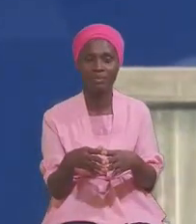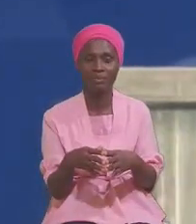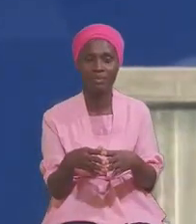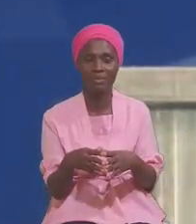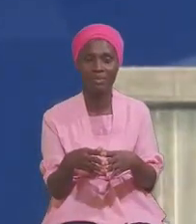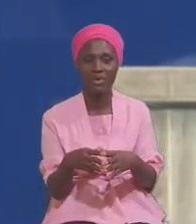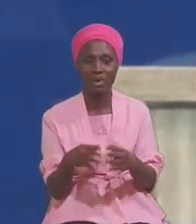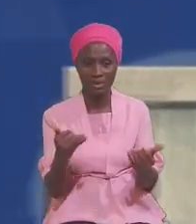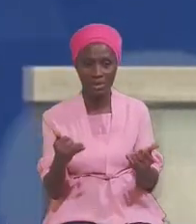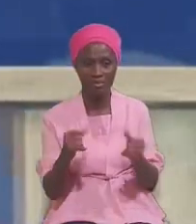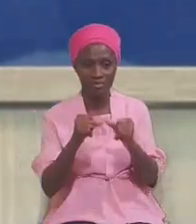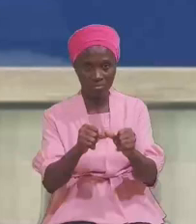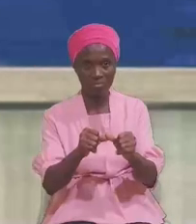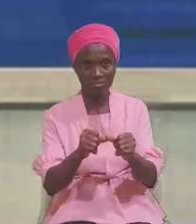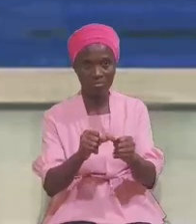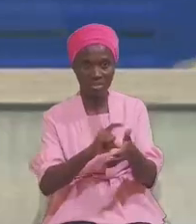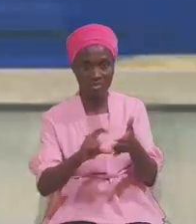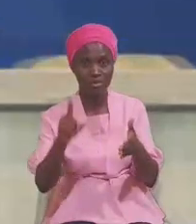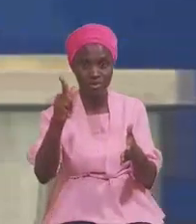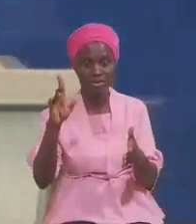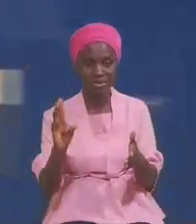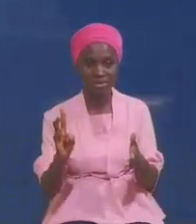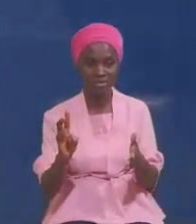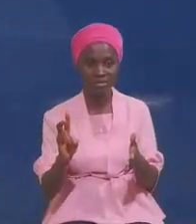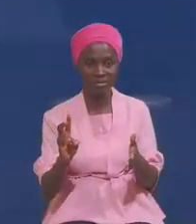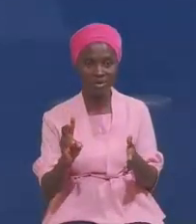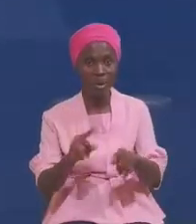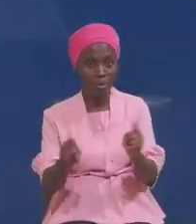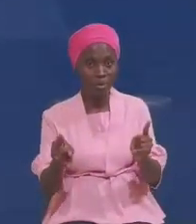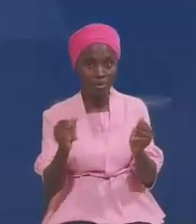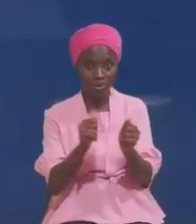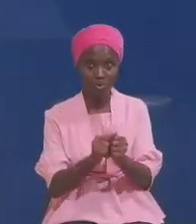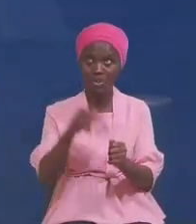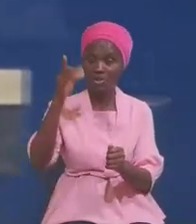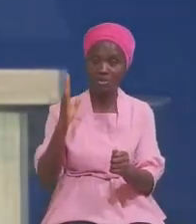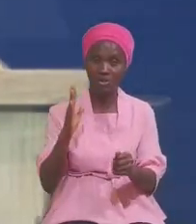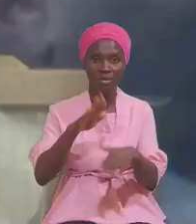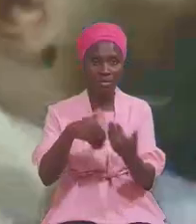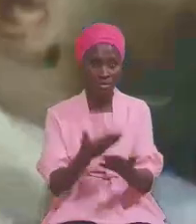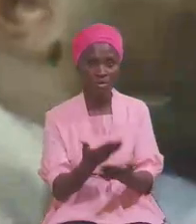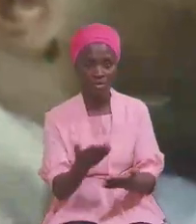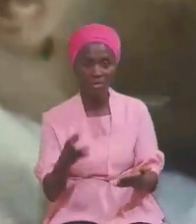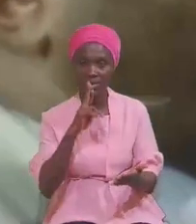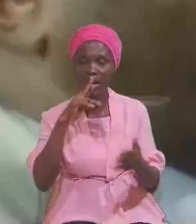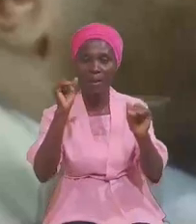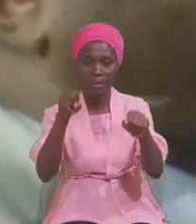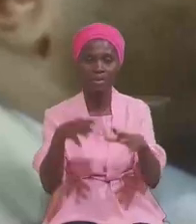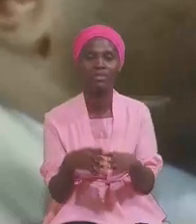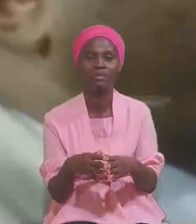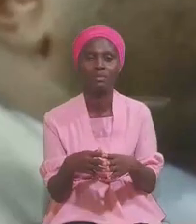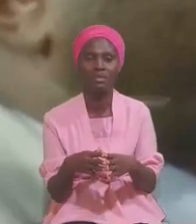Dieu, car tout est possible à Dieu. Amen. Dans votre vie,